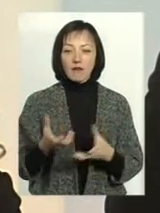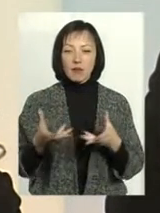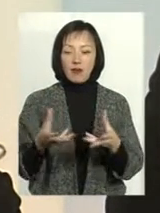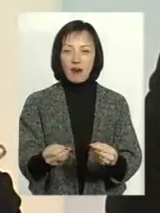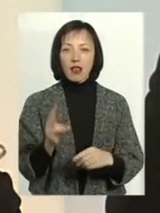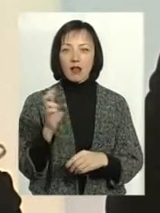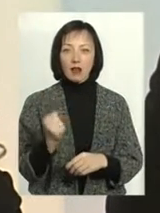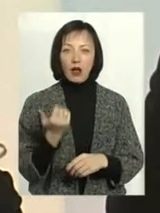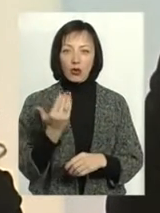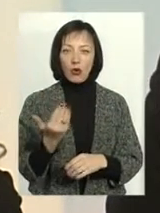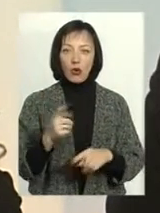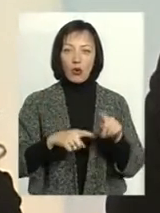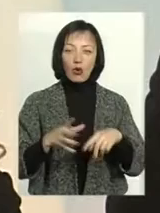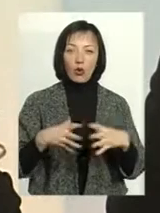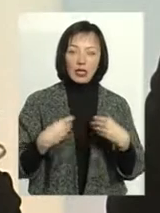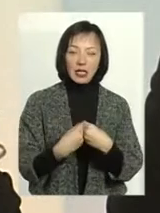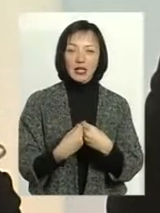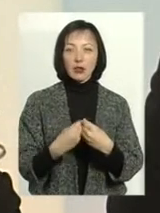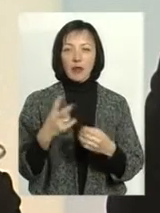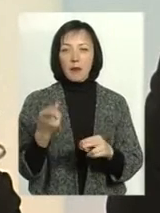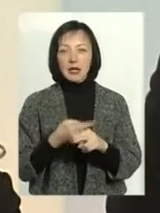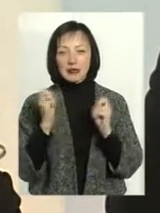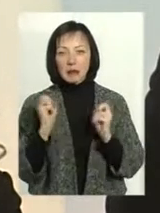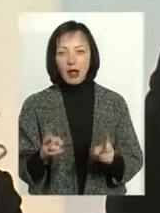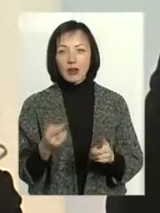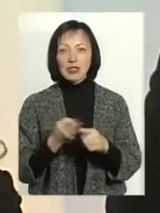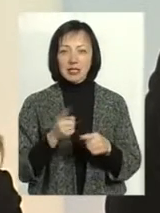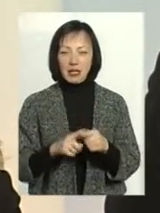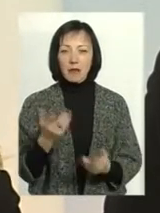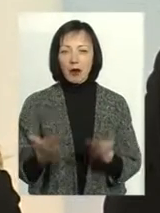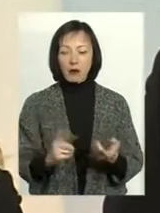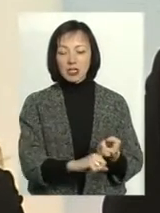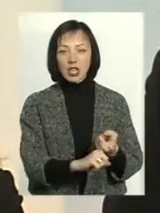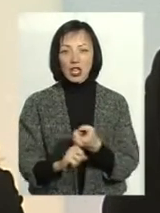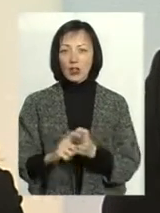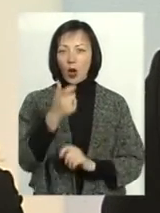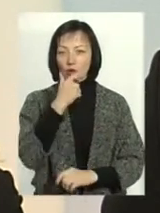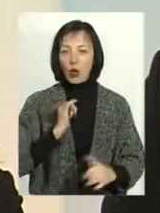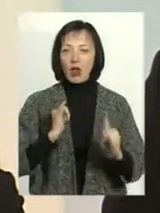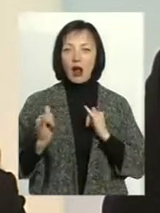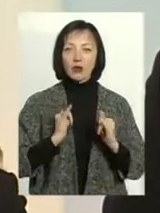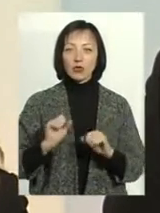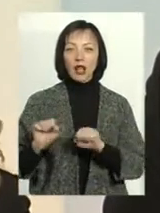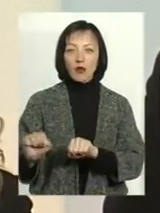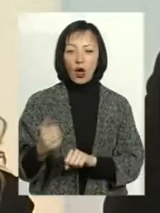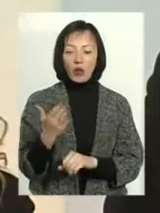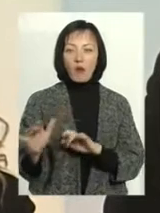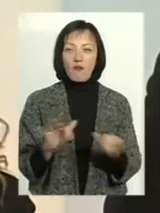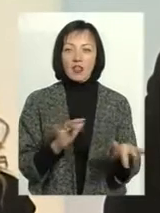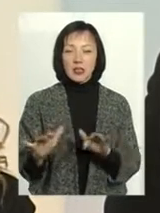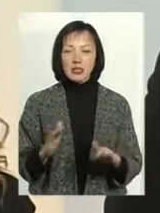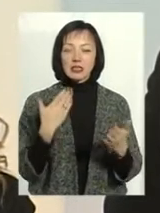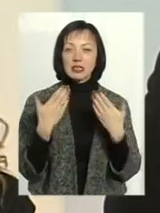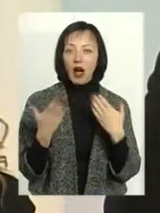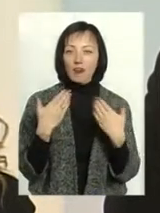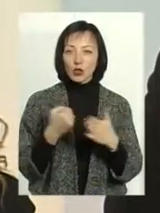на його родину, на сім'ю, на безпеку. Все, мабуть, залежить від толерантності адвоката, від його поведінки, від його